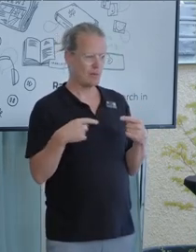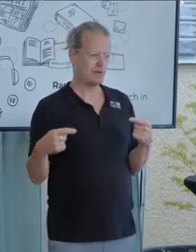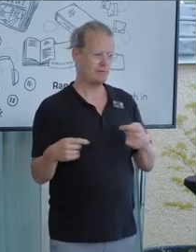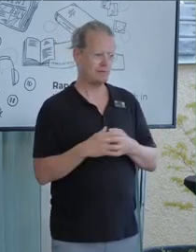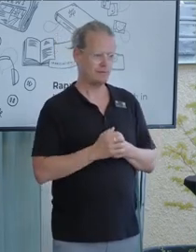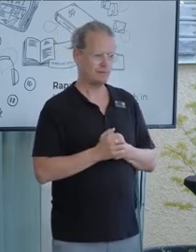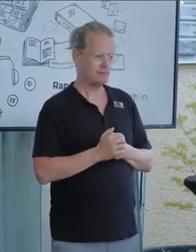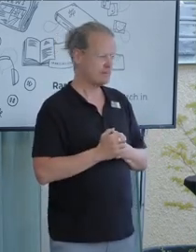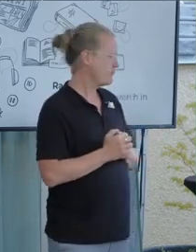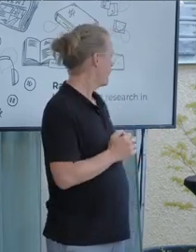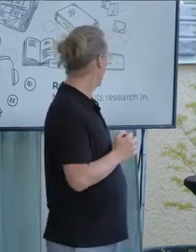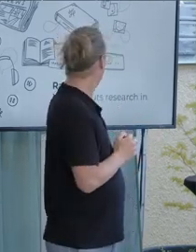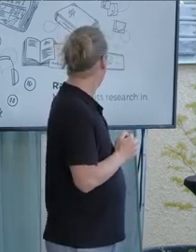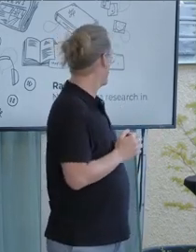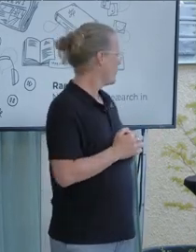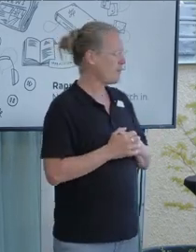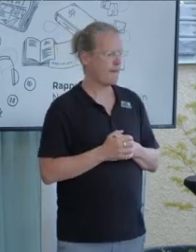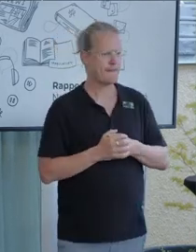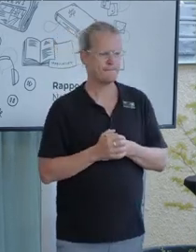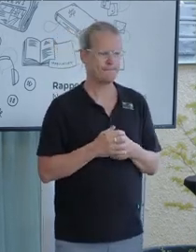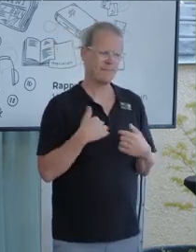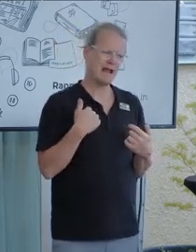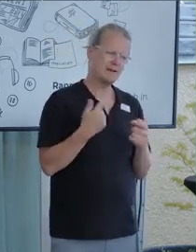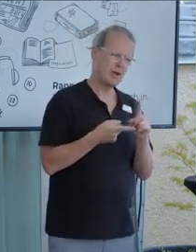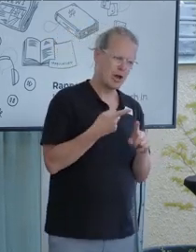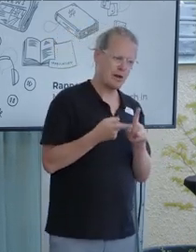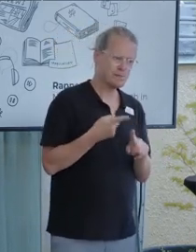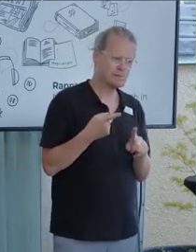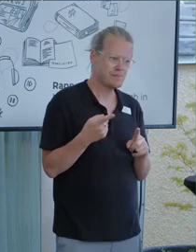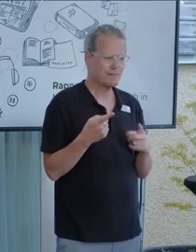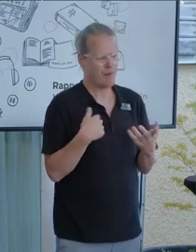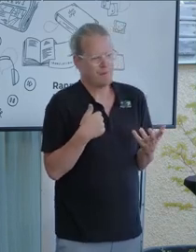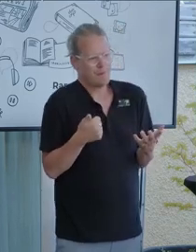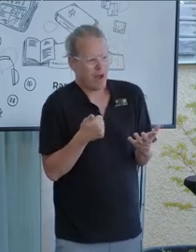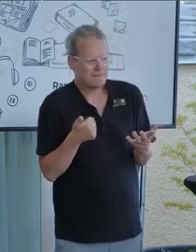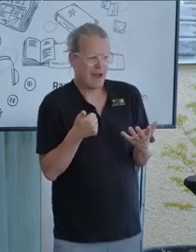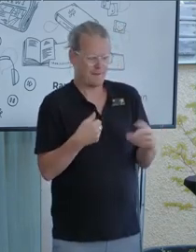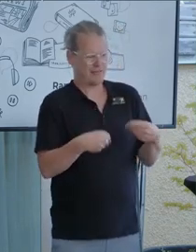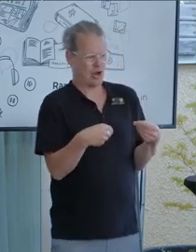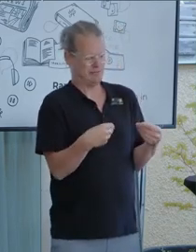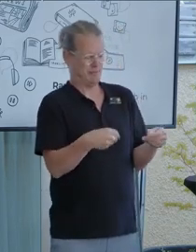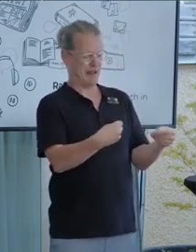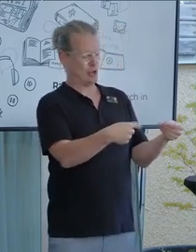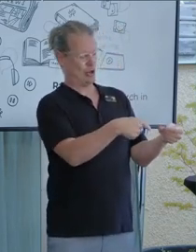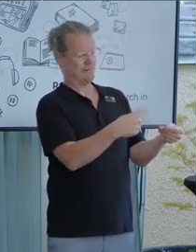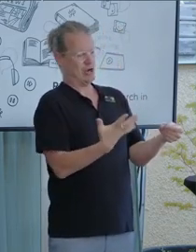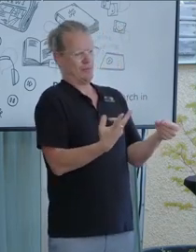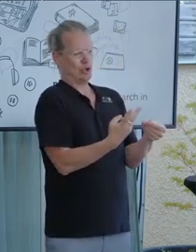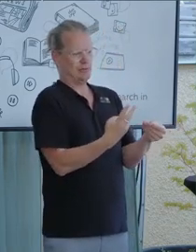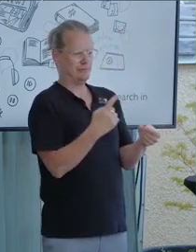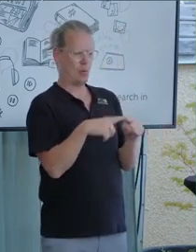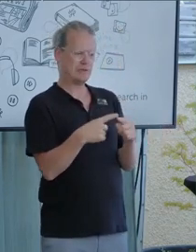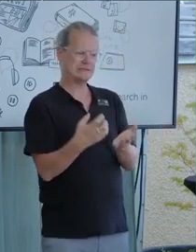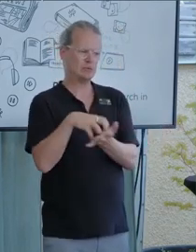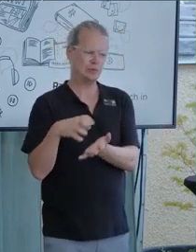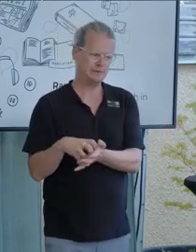ett material. Liksom, när vi pratar om material, vad kan det vara för någonting? Nej, men jag tänker så här, jag har